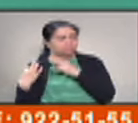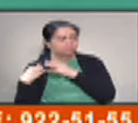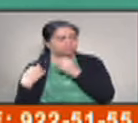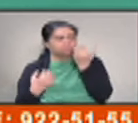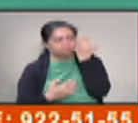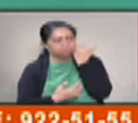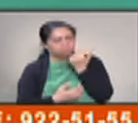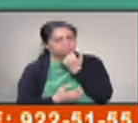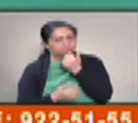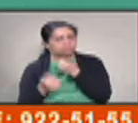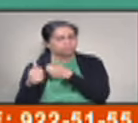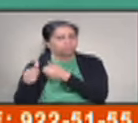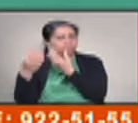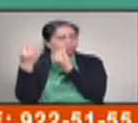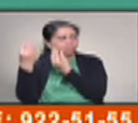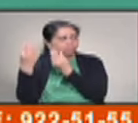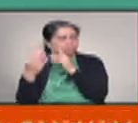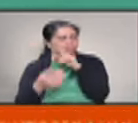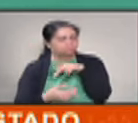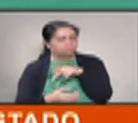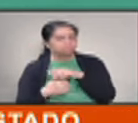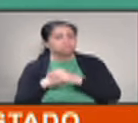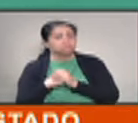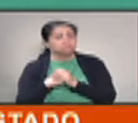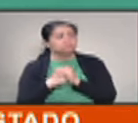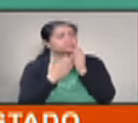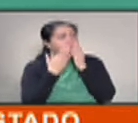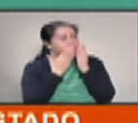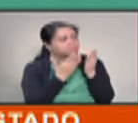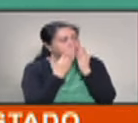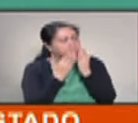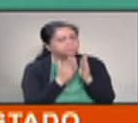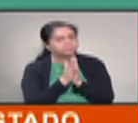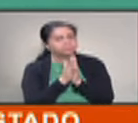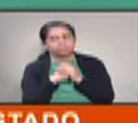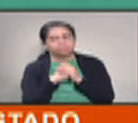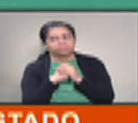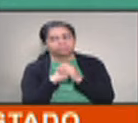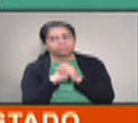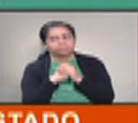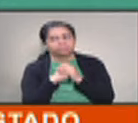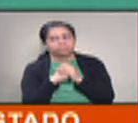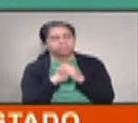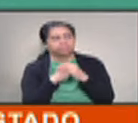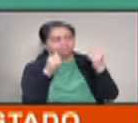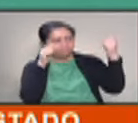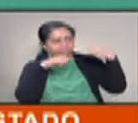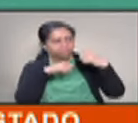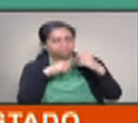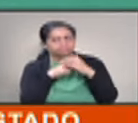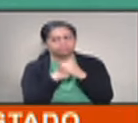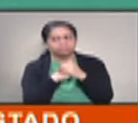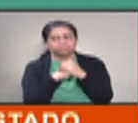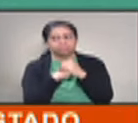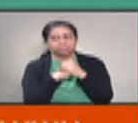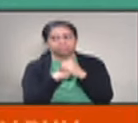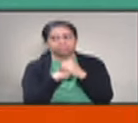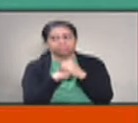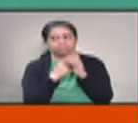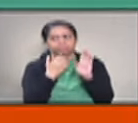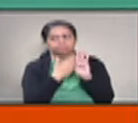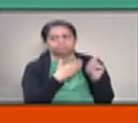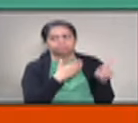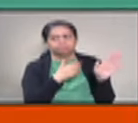nagkulang din ako sa follow-up. So, salamat na rin at nagkasundo na tayo, just to